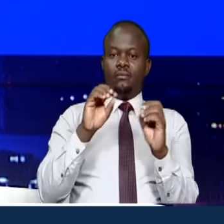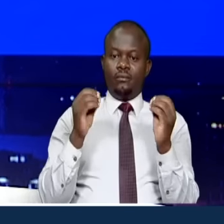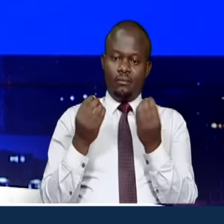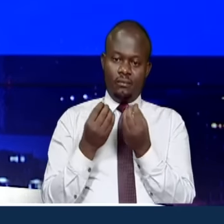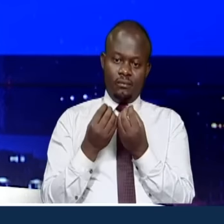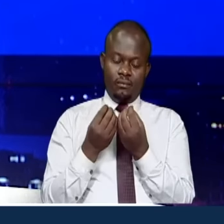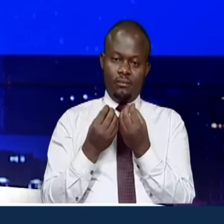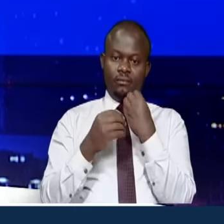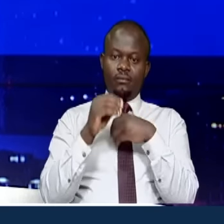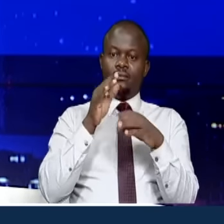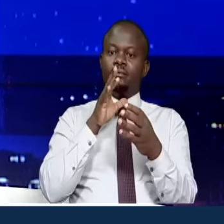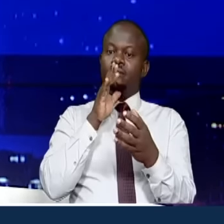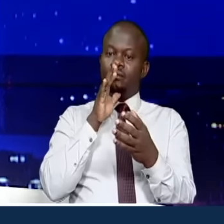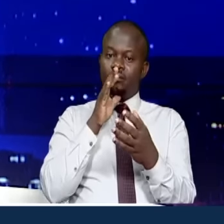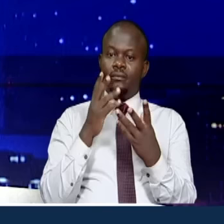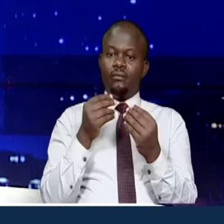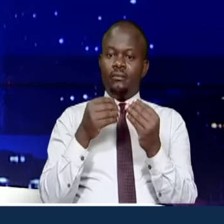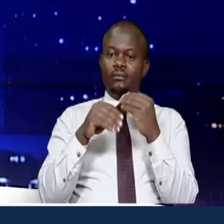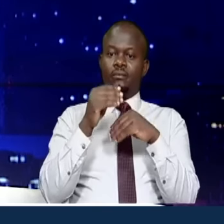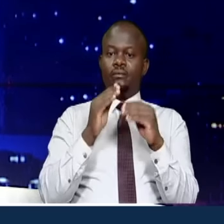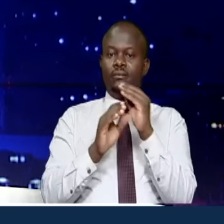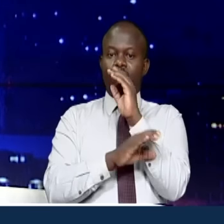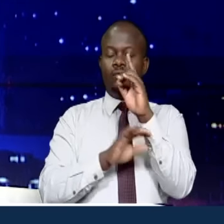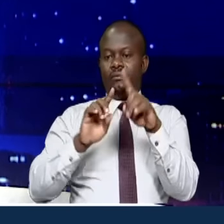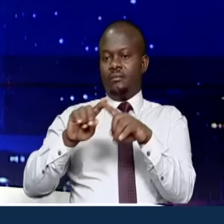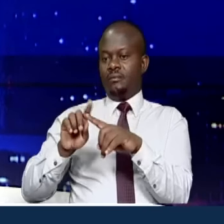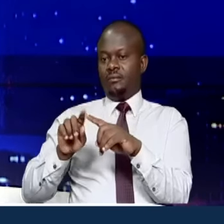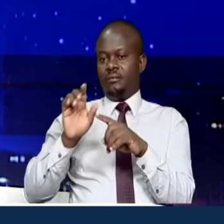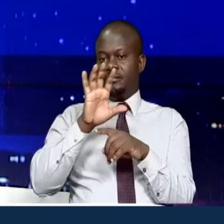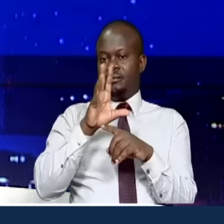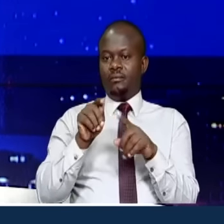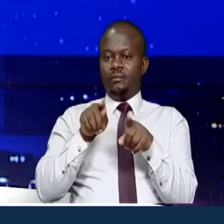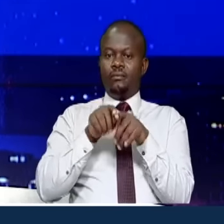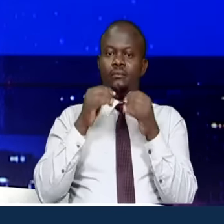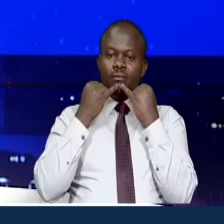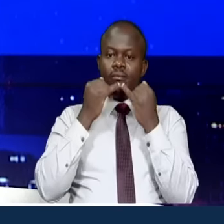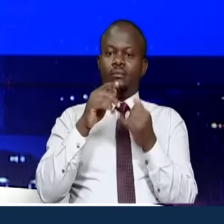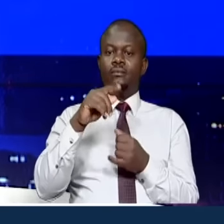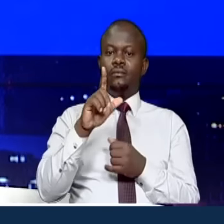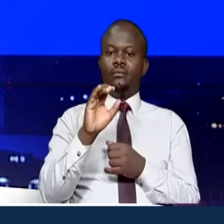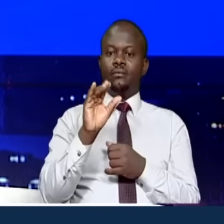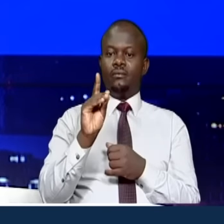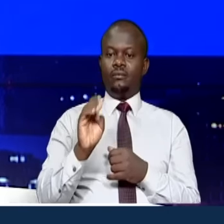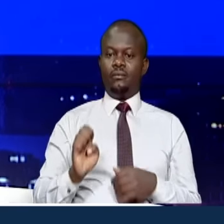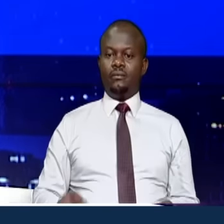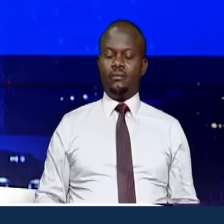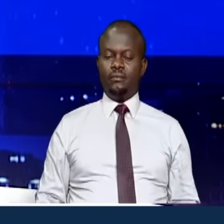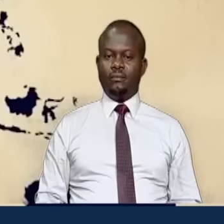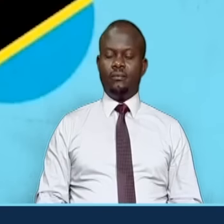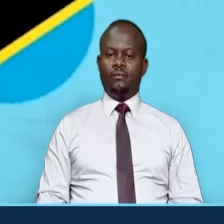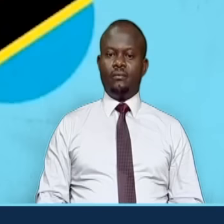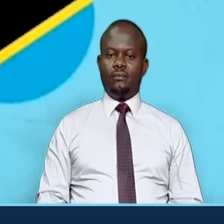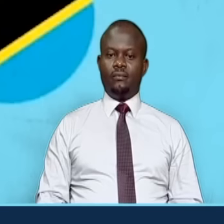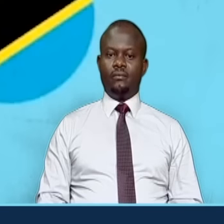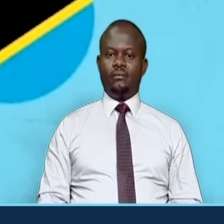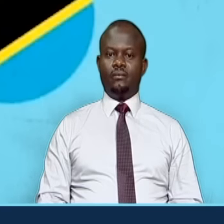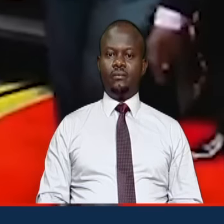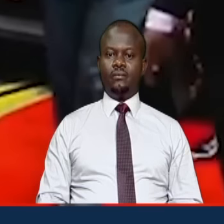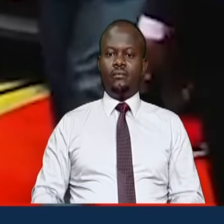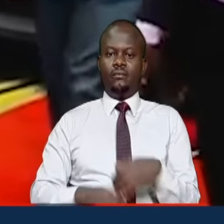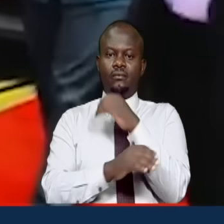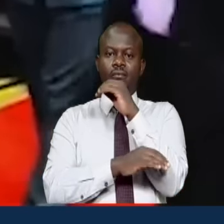ni isoko ritegerejwe koroshya ubucuruzi mu bihugu bitandukanye bya Afrika nk'uko tibwirwa na Placide Ngirinshuti Ibihugu